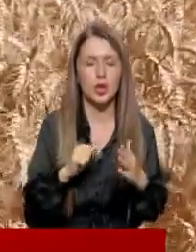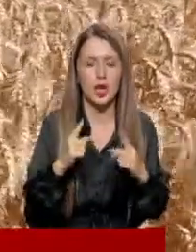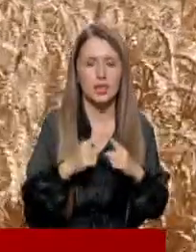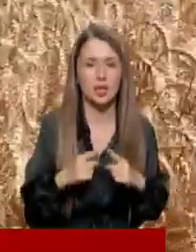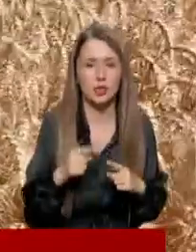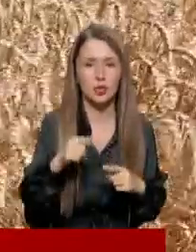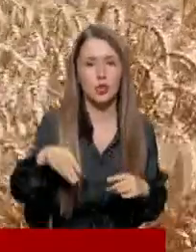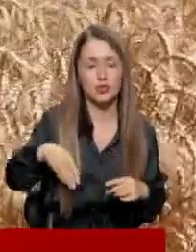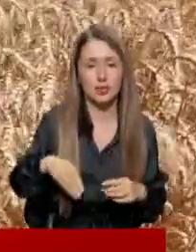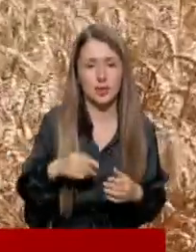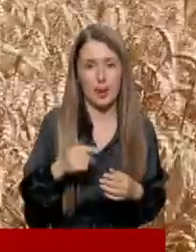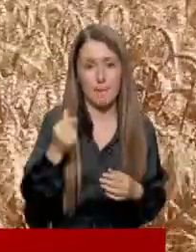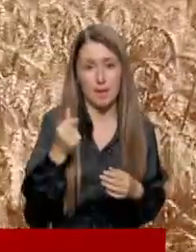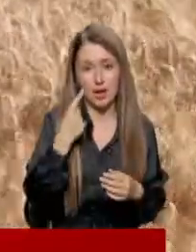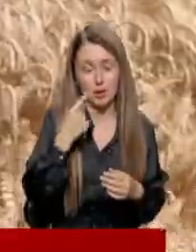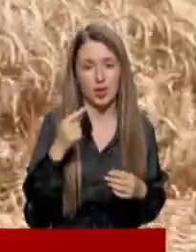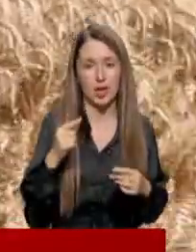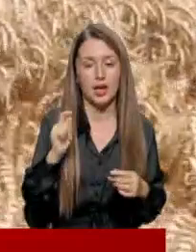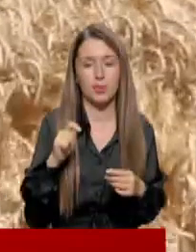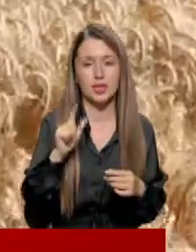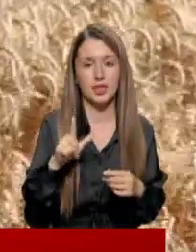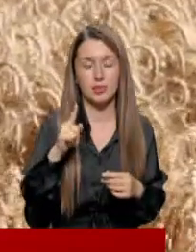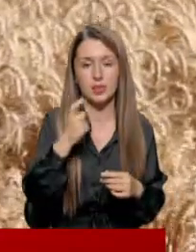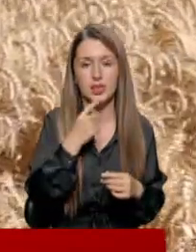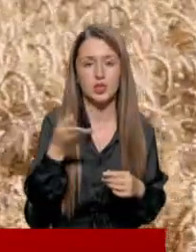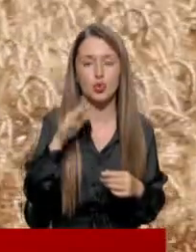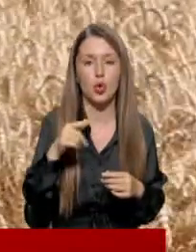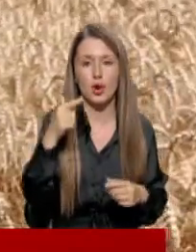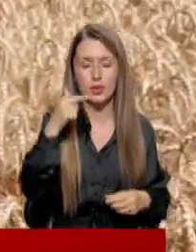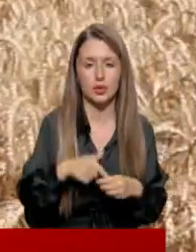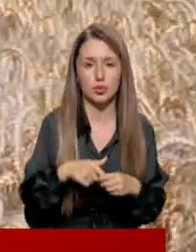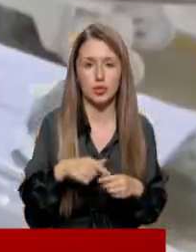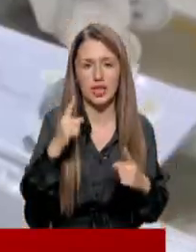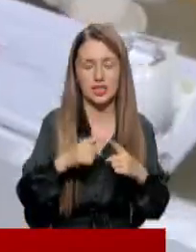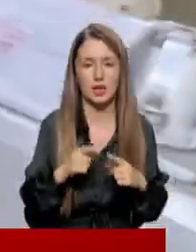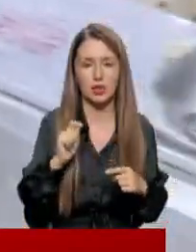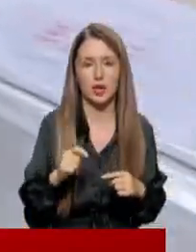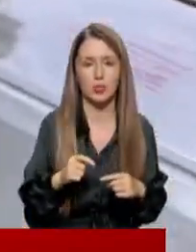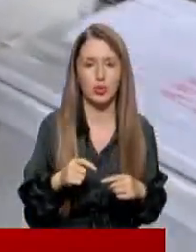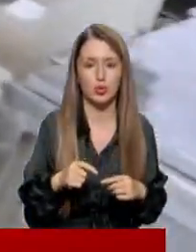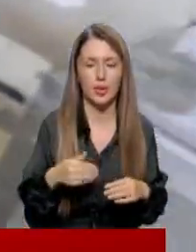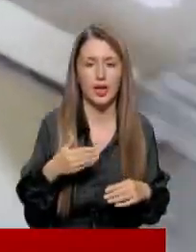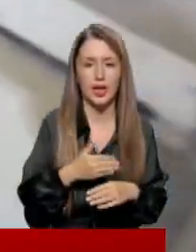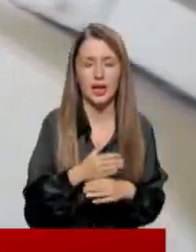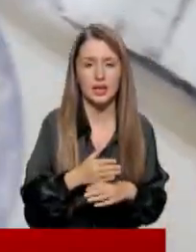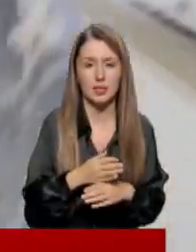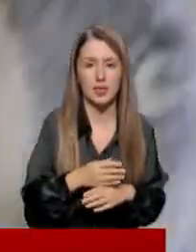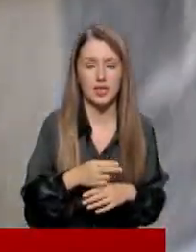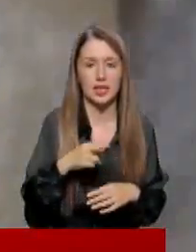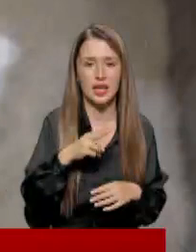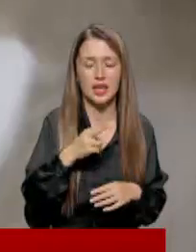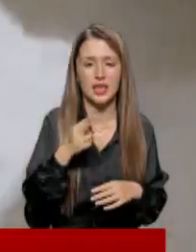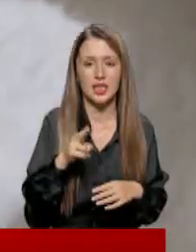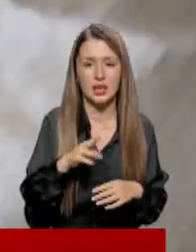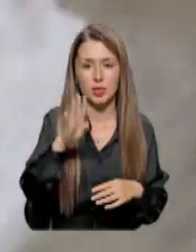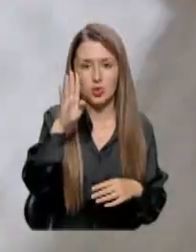o cebinize giren para üzerinden yapmanız lazım. Yani bir yıl sonra kullanacağım mazotun bile hesabını yapıyorum. Halk ekmeğin taban fiyatı 7450